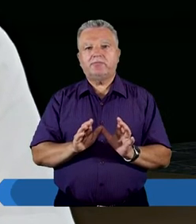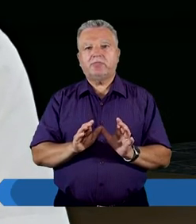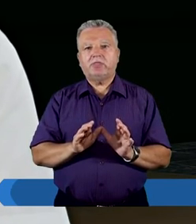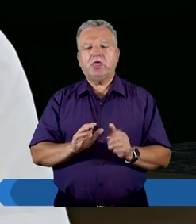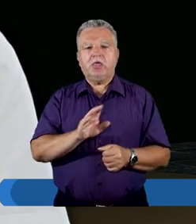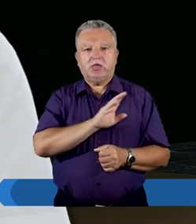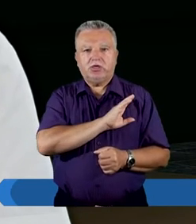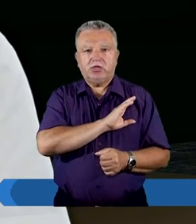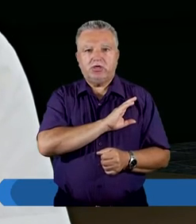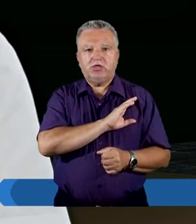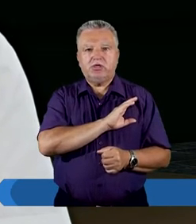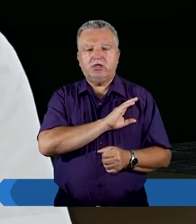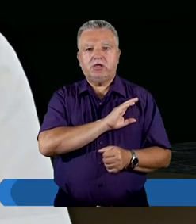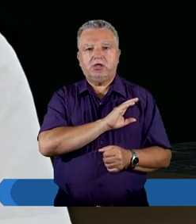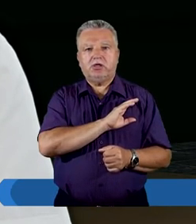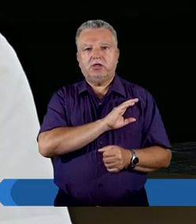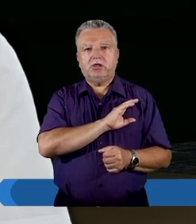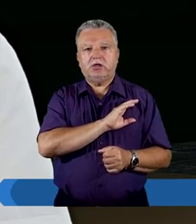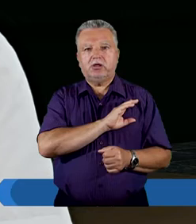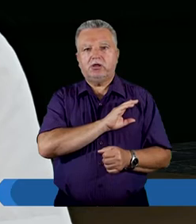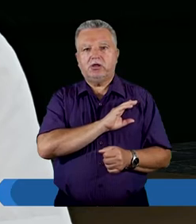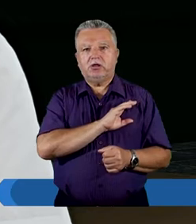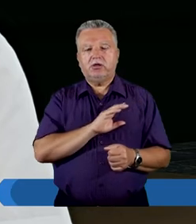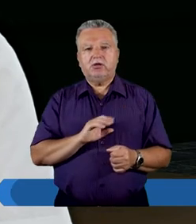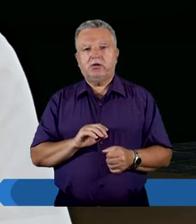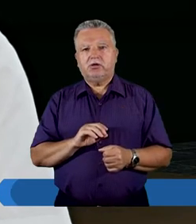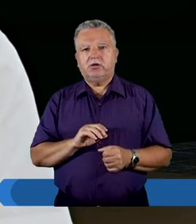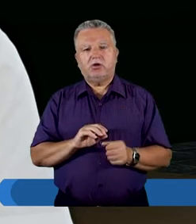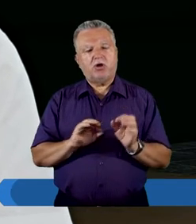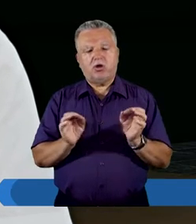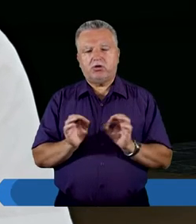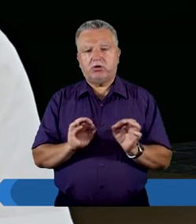ginie też w paskudny sposób. No i